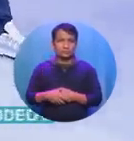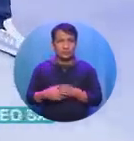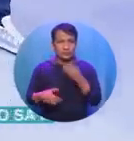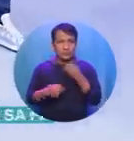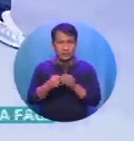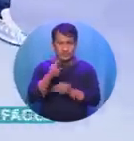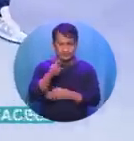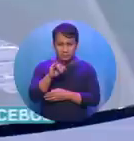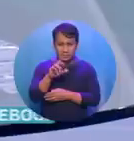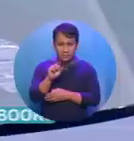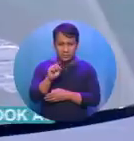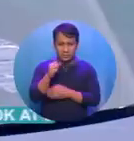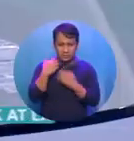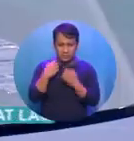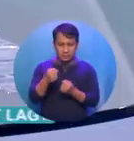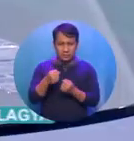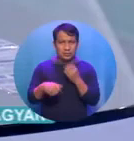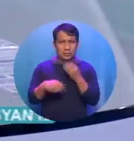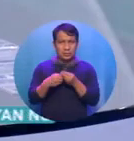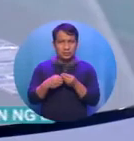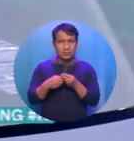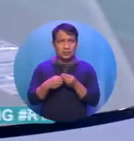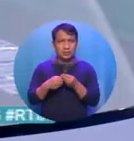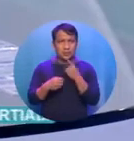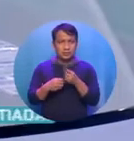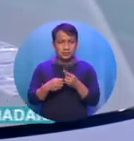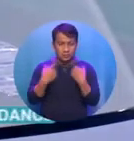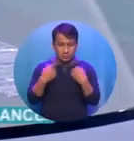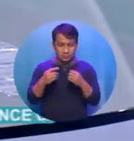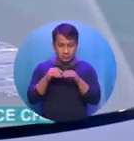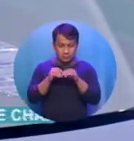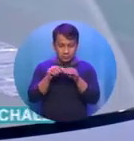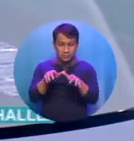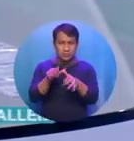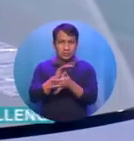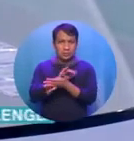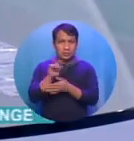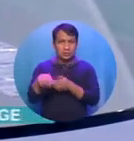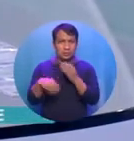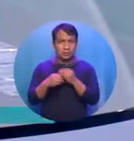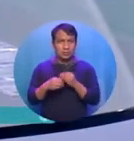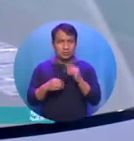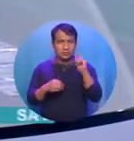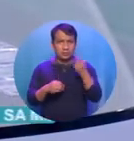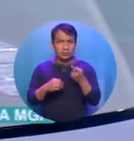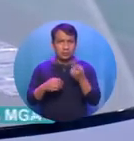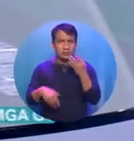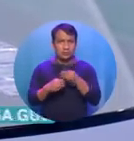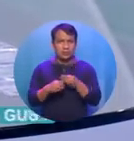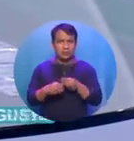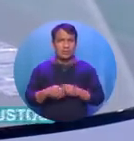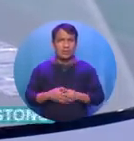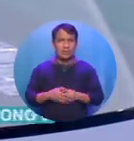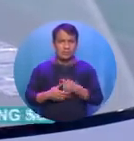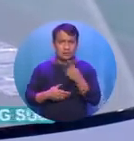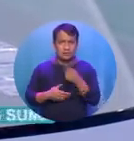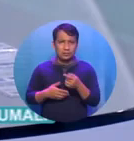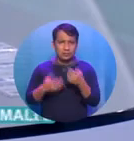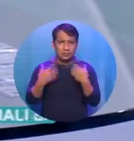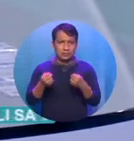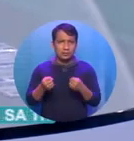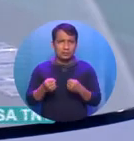May pasink lang ang malakas! Sa panahon ng pandemya, isa lang ang malakas. Pampalakas